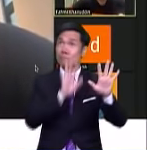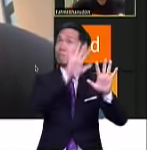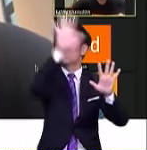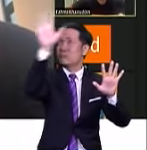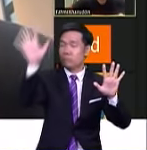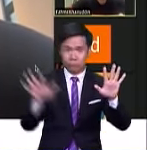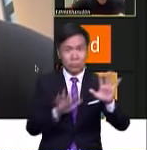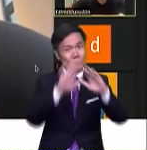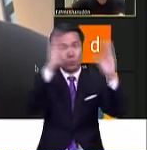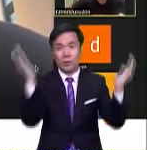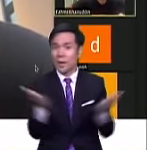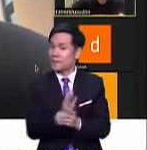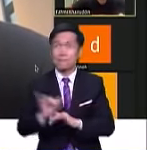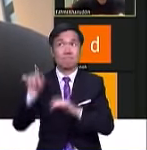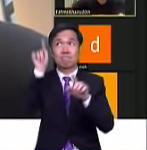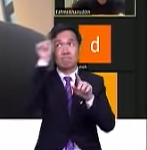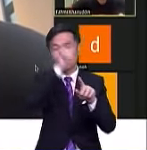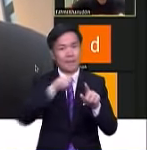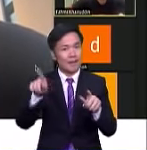yang kita pergi.